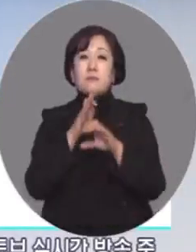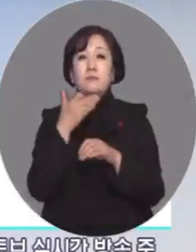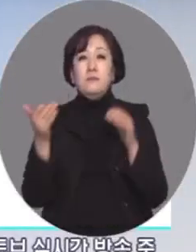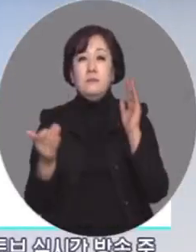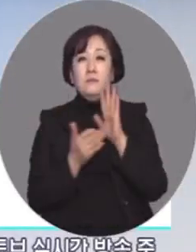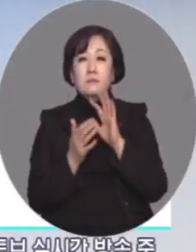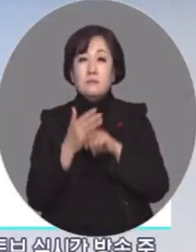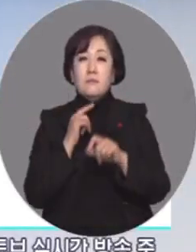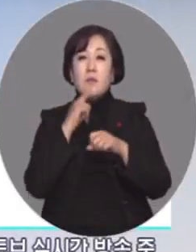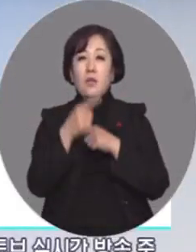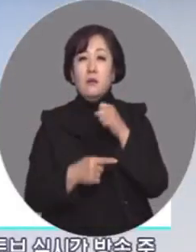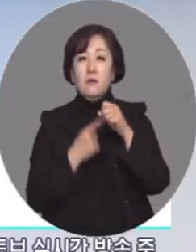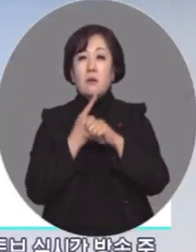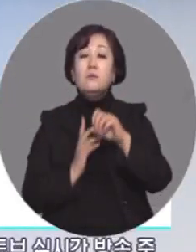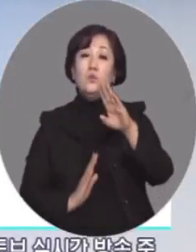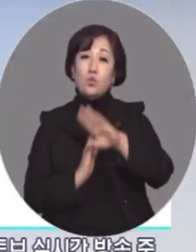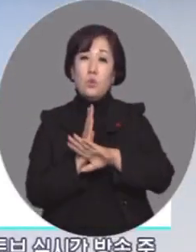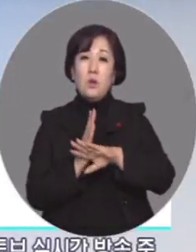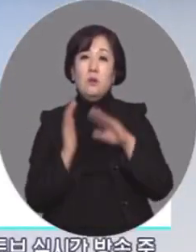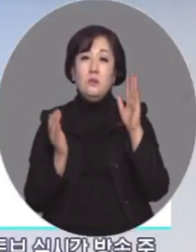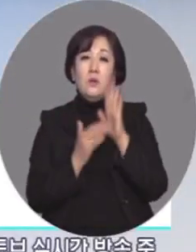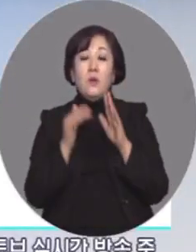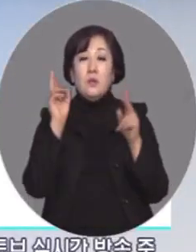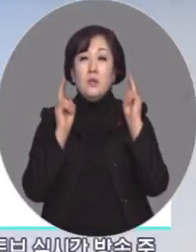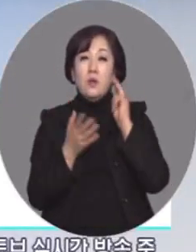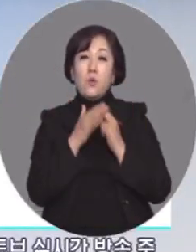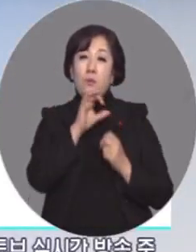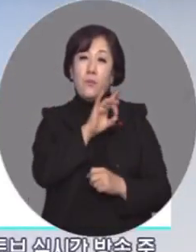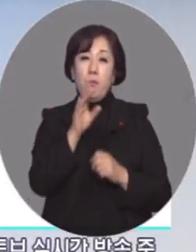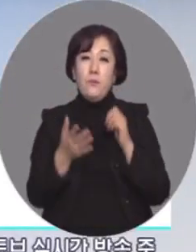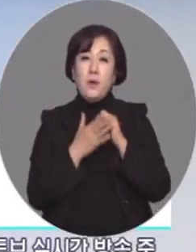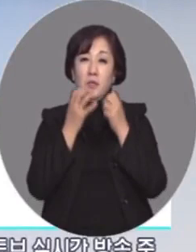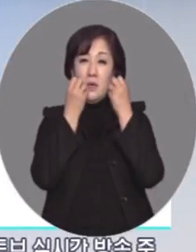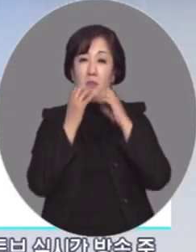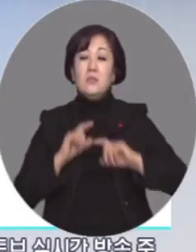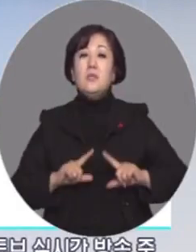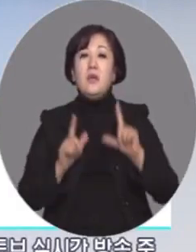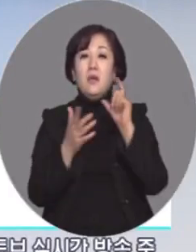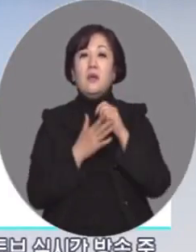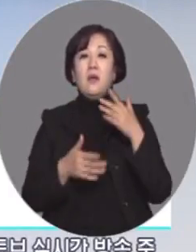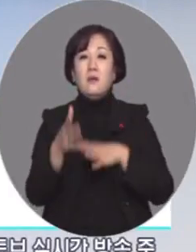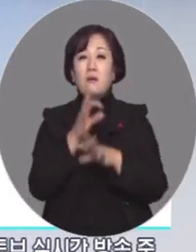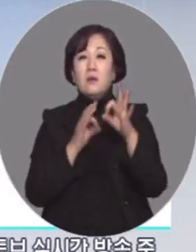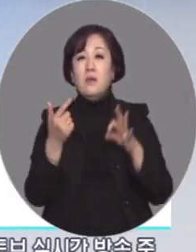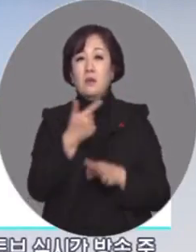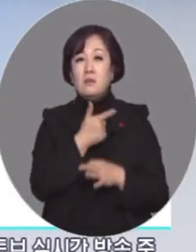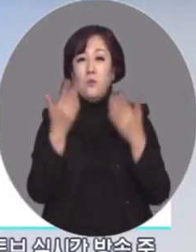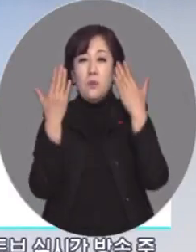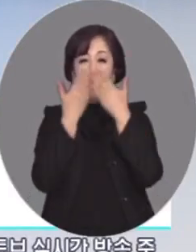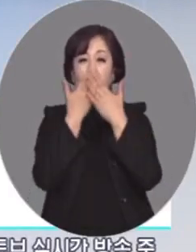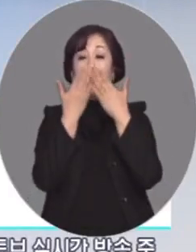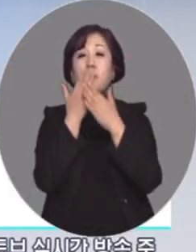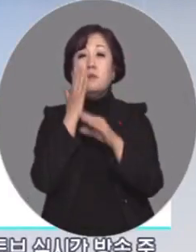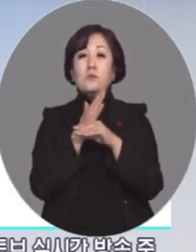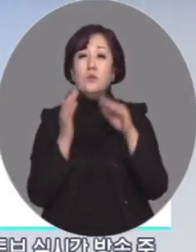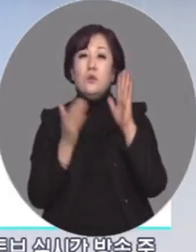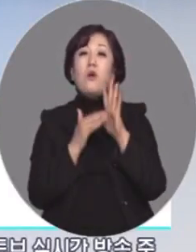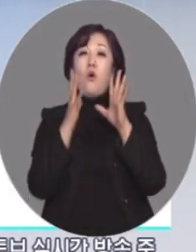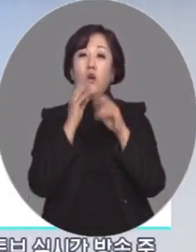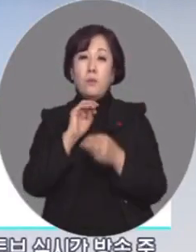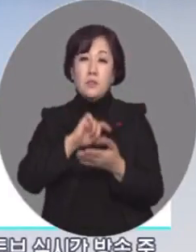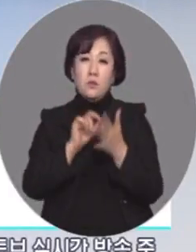코로나19가 결국 해를 넘기면서 울산 지역 기업들의 새해 경기 전망 역시 밝지 않습니다. 코로나가 얼마나